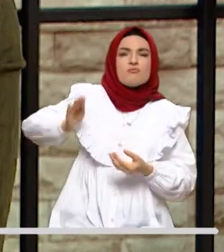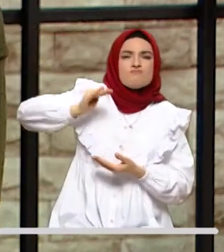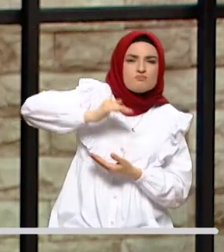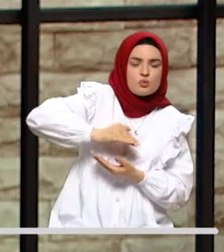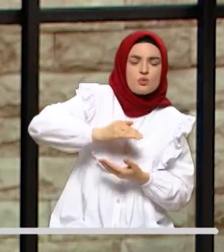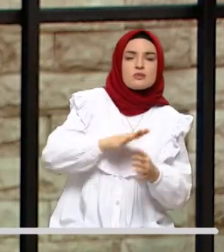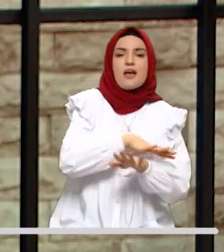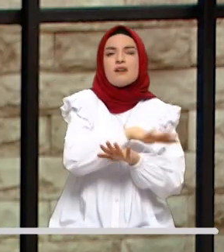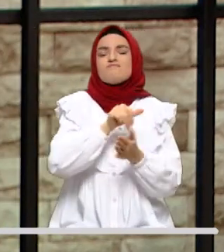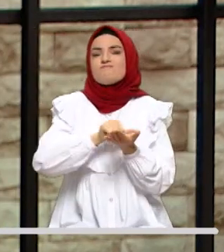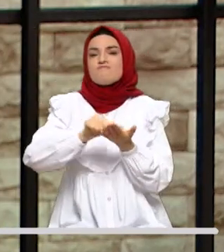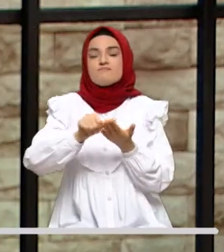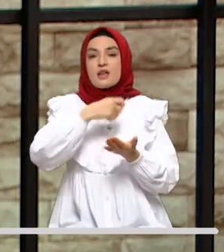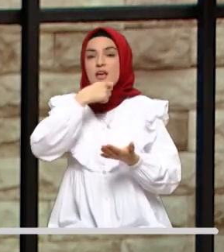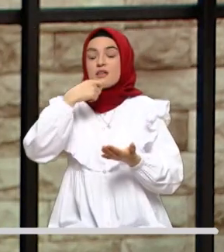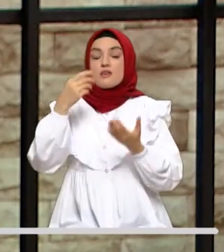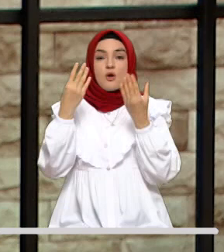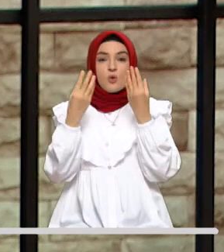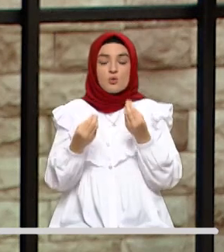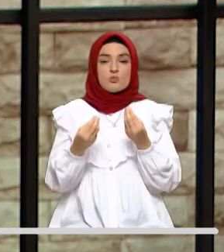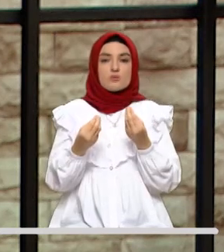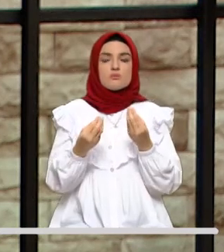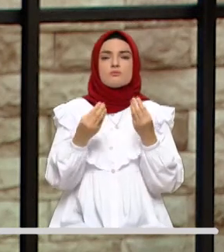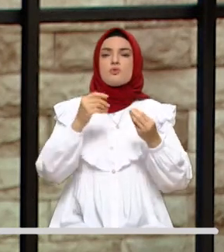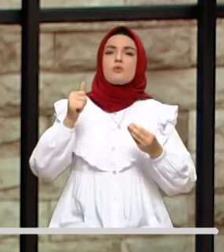eskiye döndü. Çok hassas bir ana geldik.